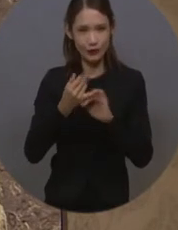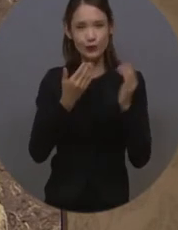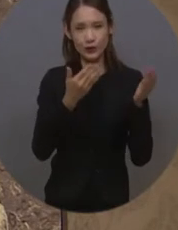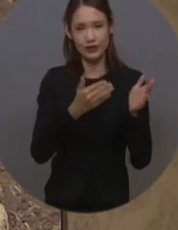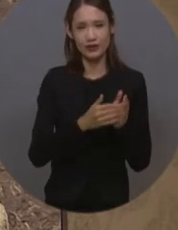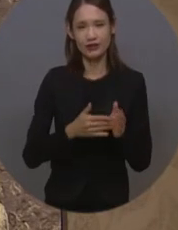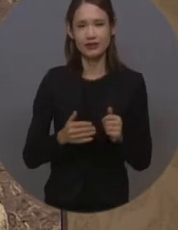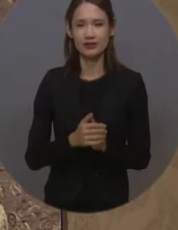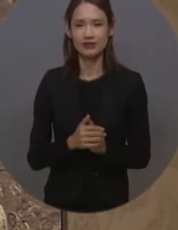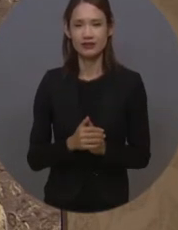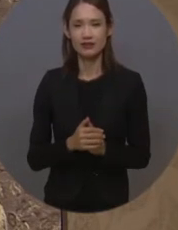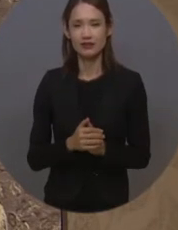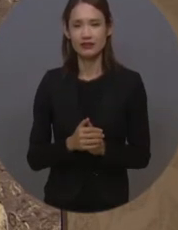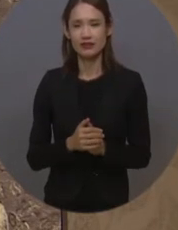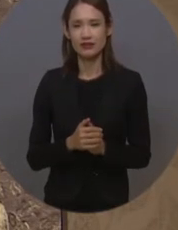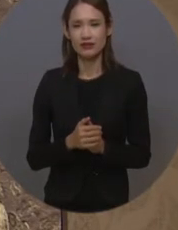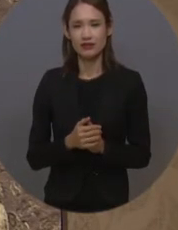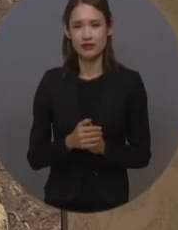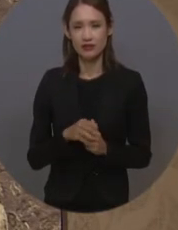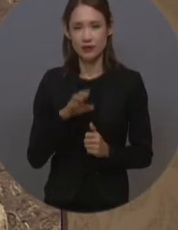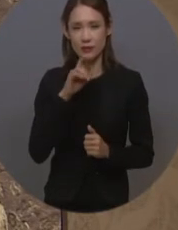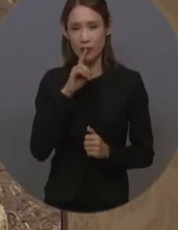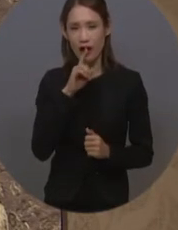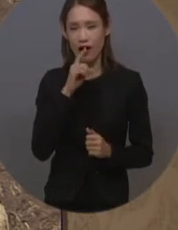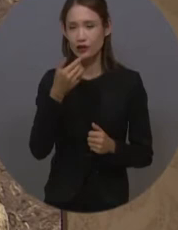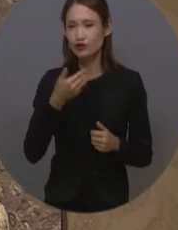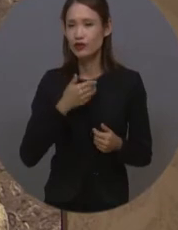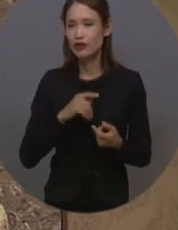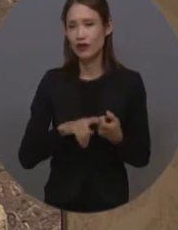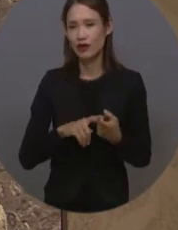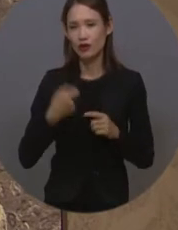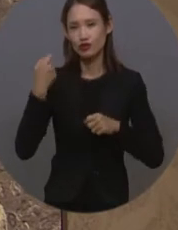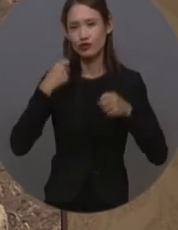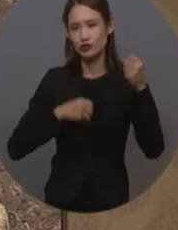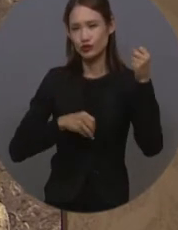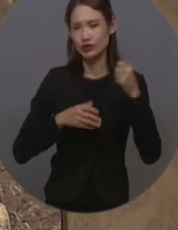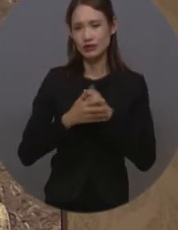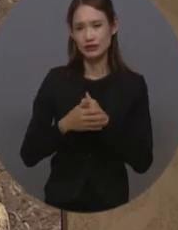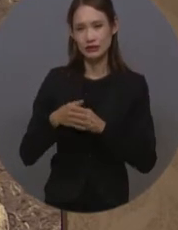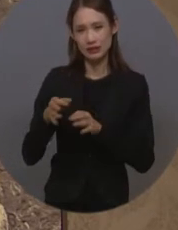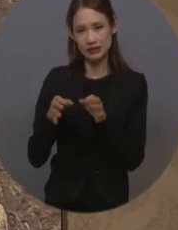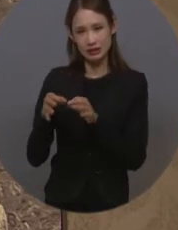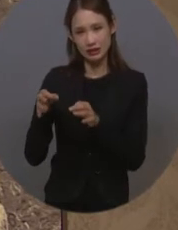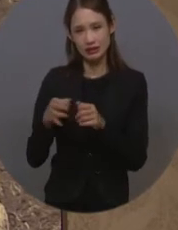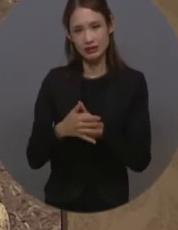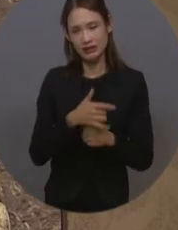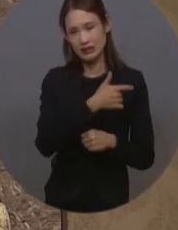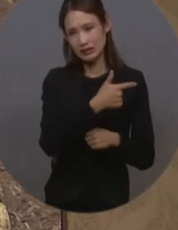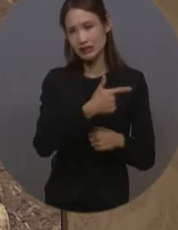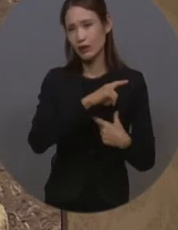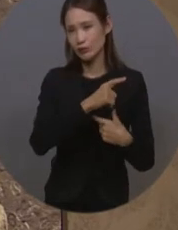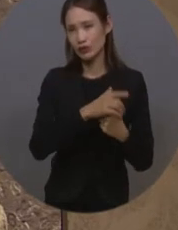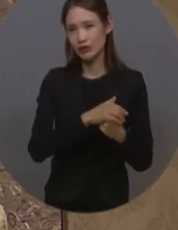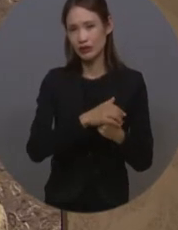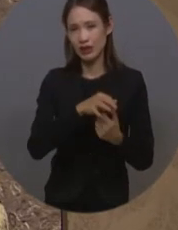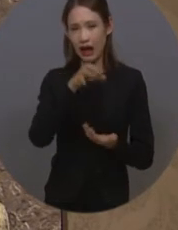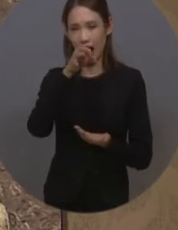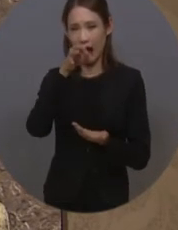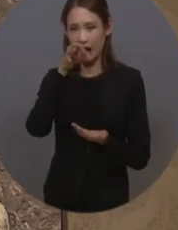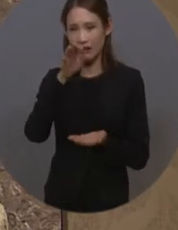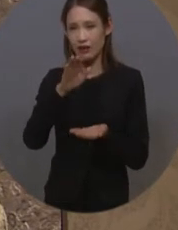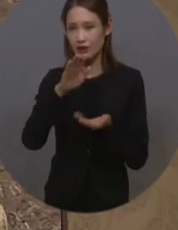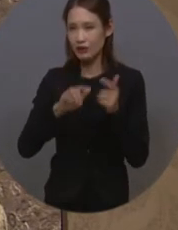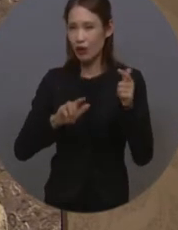예. 그런데 이제 아까 말씀대로 구두 시장에 대메이커들이 있고 가격이 천차만별이고